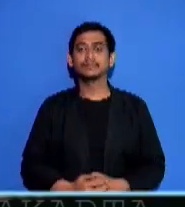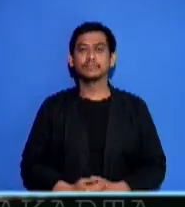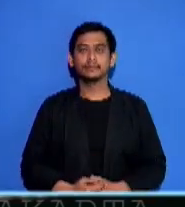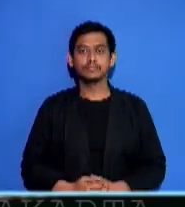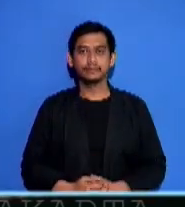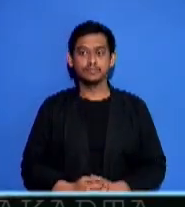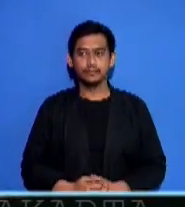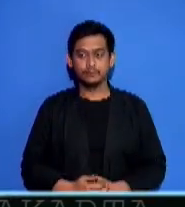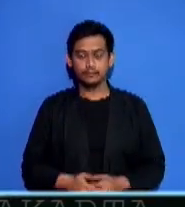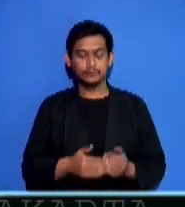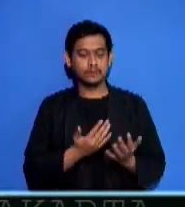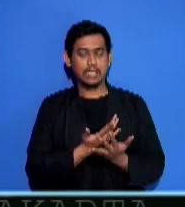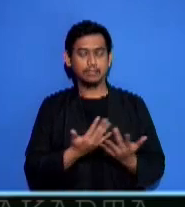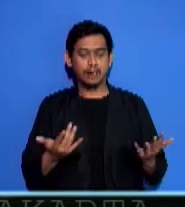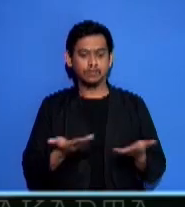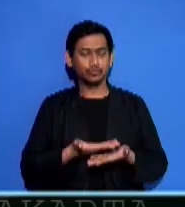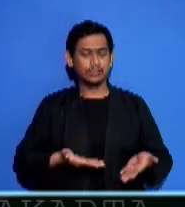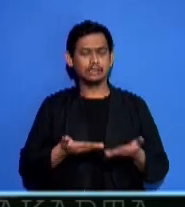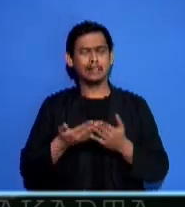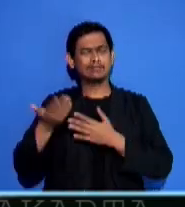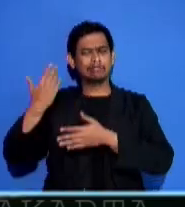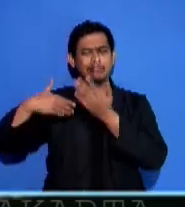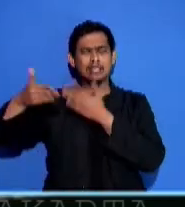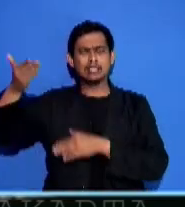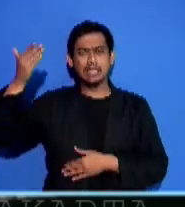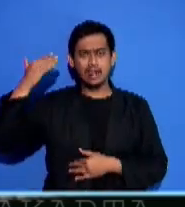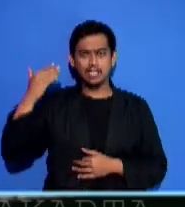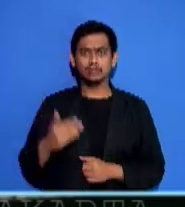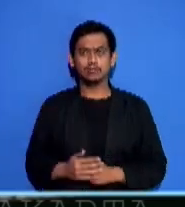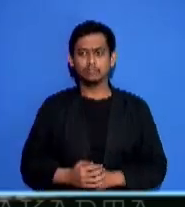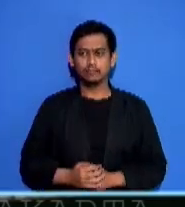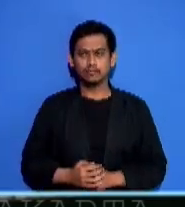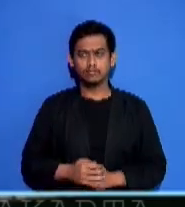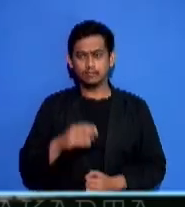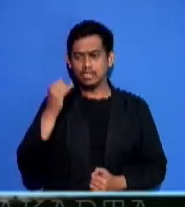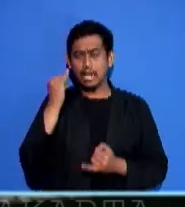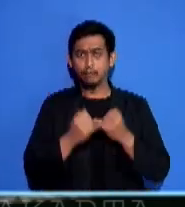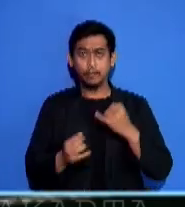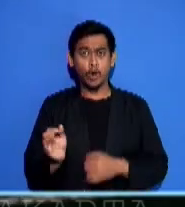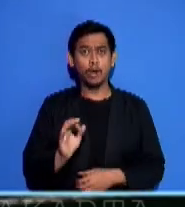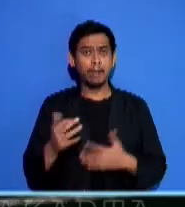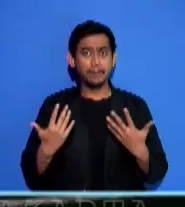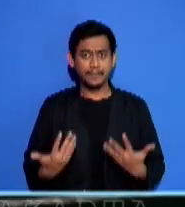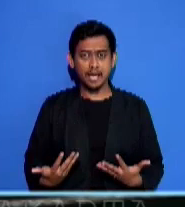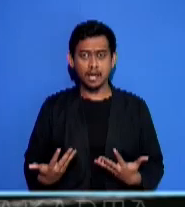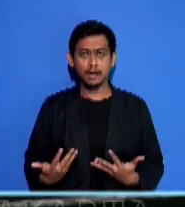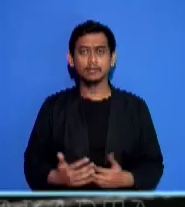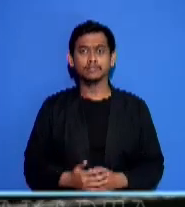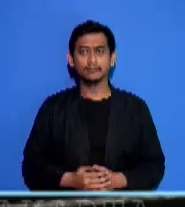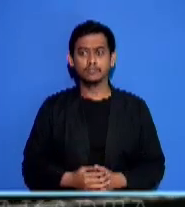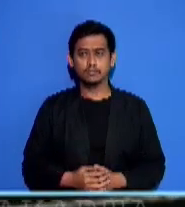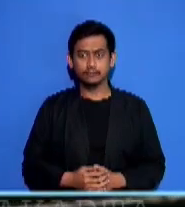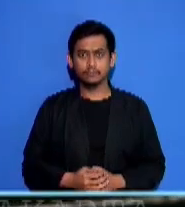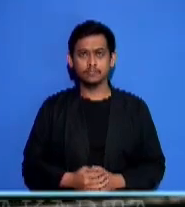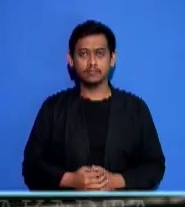masyarakat tradisional belum ke masyarakat yang yang terakhir KPU danwu harus